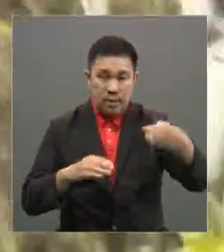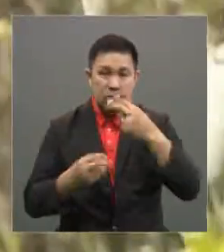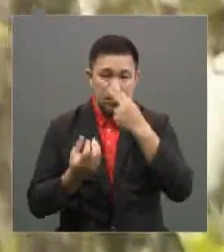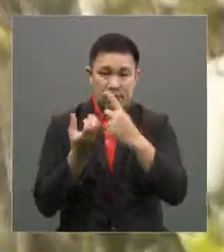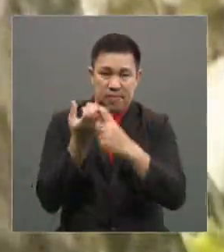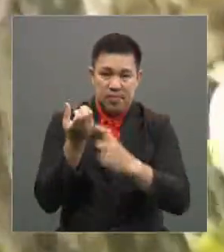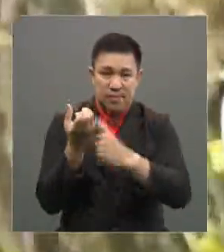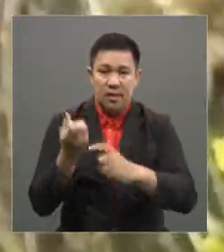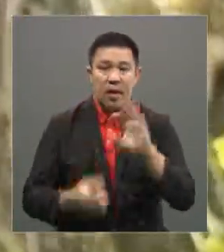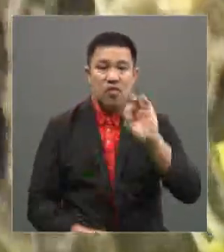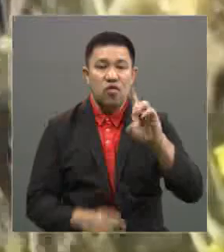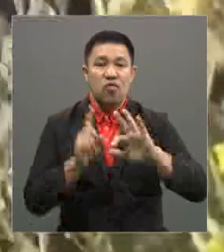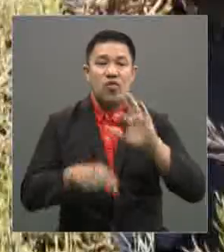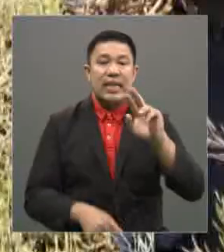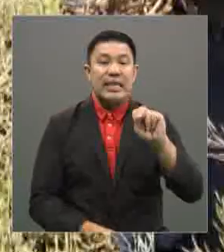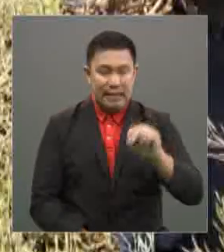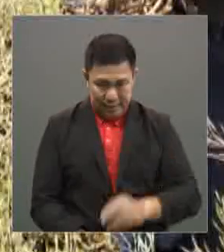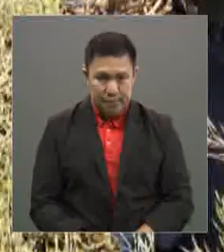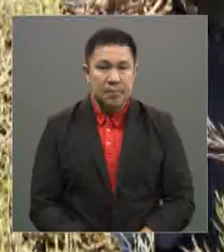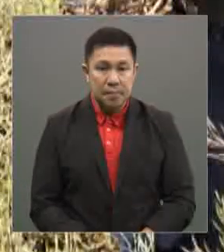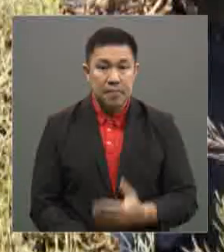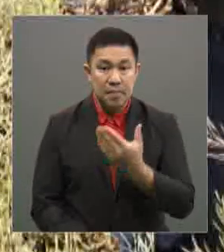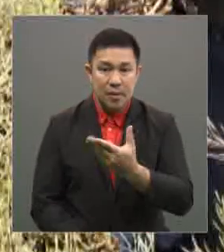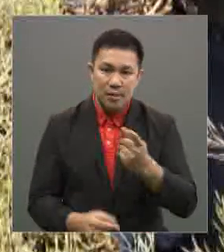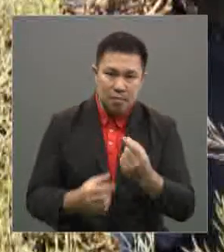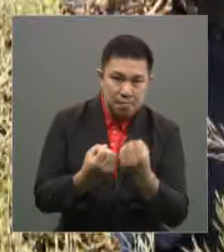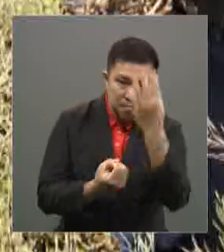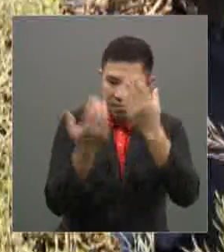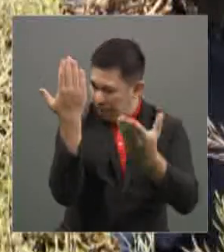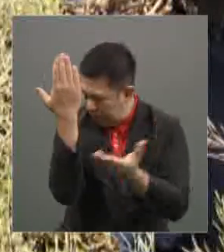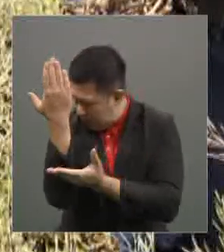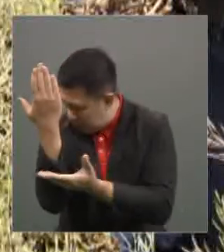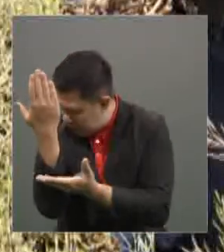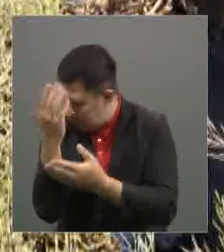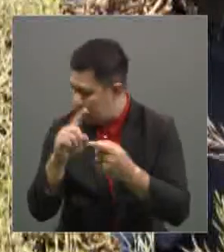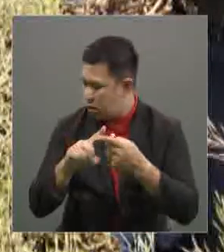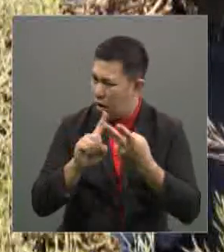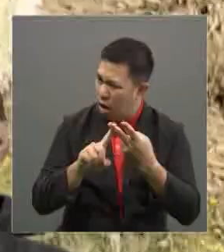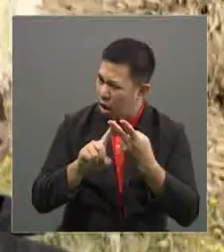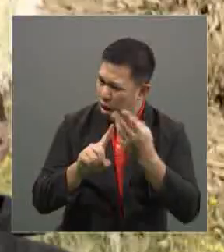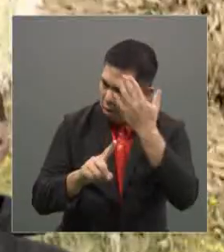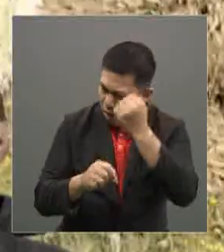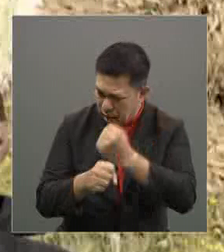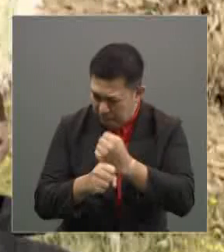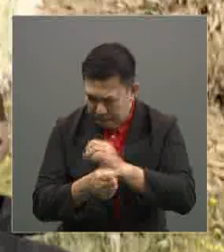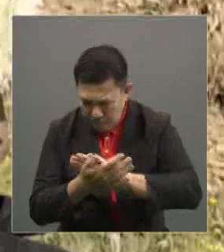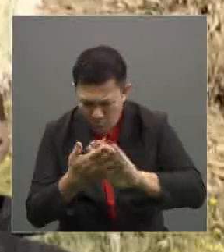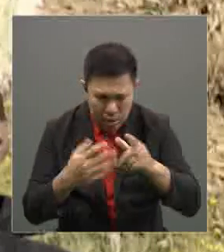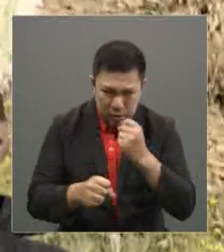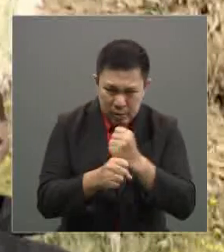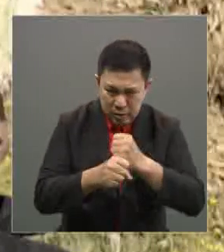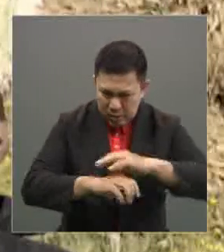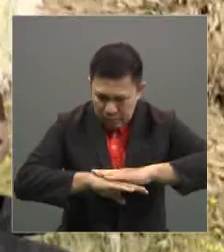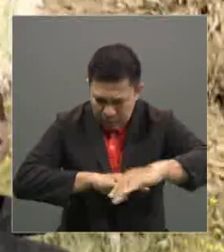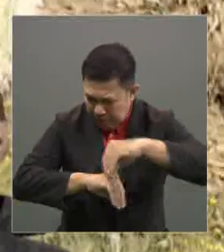นะคะอืเข้าไปถึงก็อย่างที่เราเห็นเนี่ยค่ะมีการแผ่วถางป่าเป็นบริเวณกว้างบางส่วนถูกปรับสภาพทำเป็นแปลงปลูก